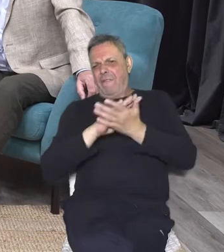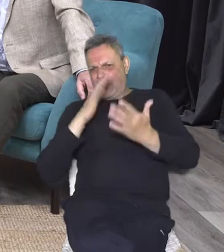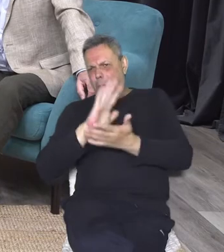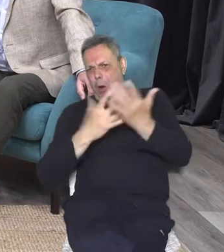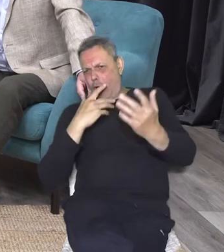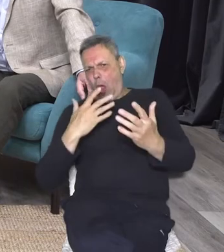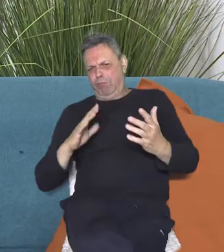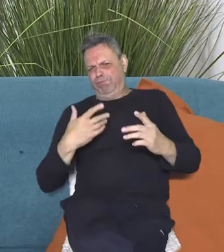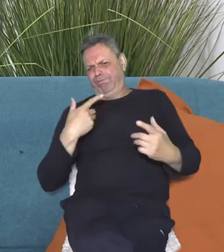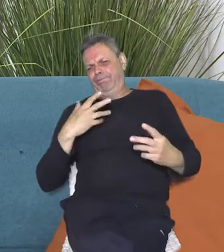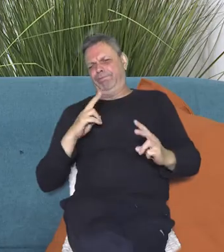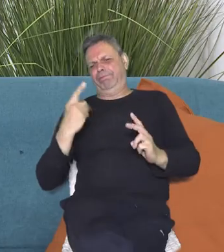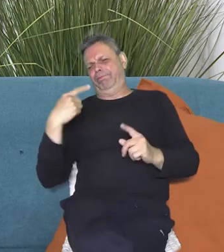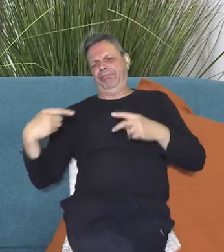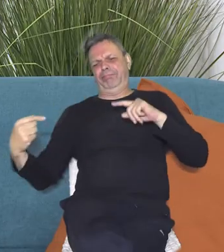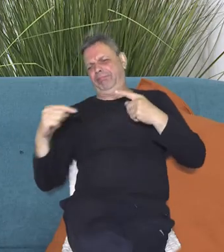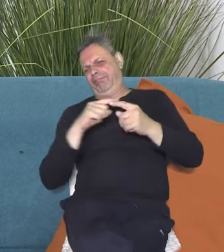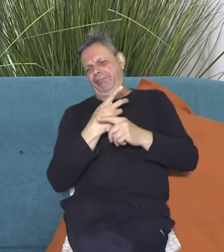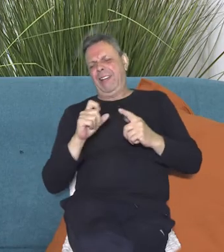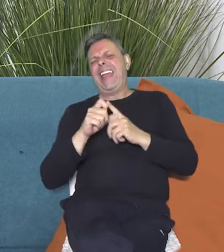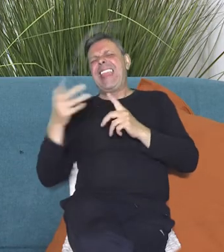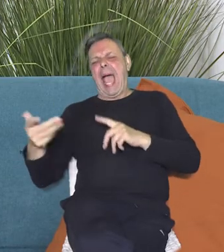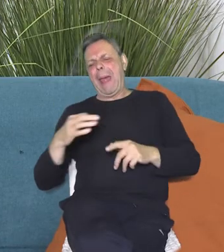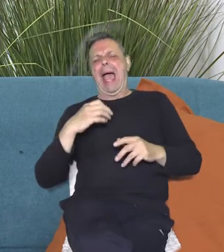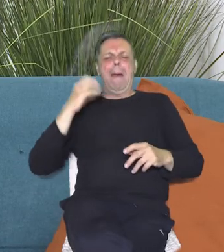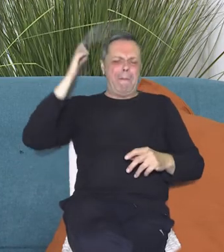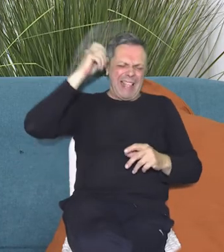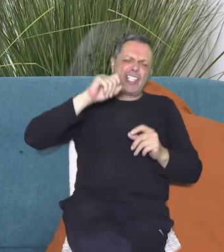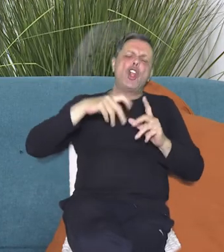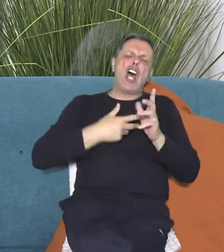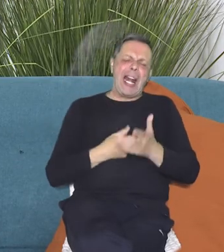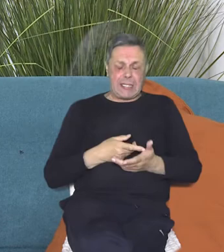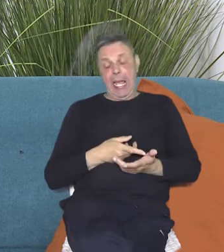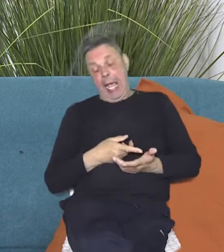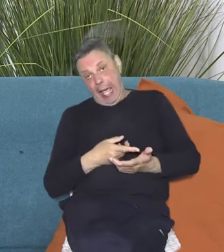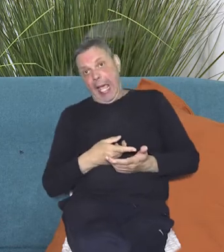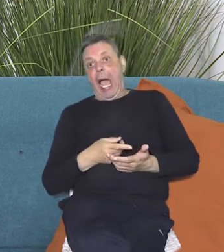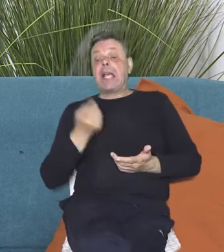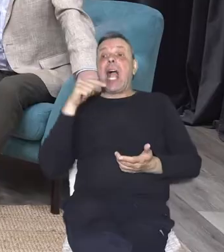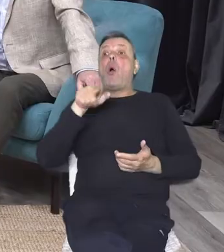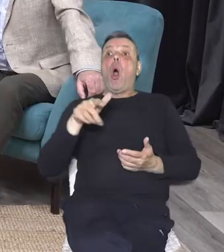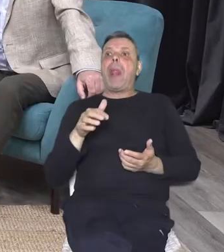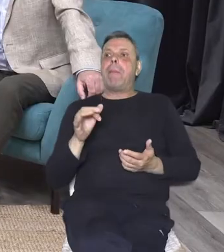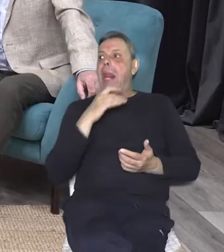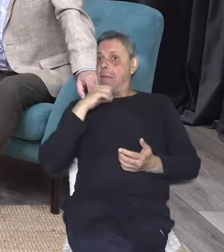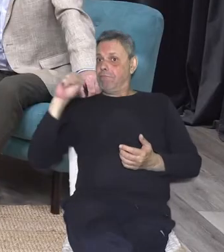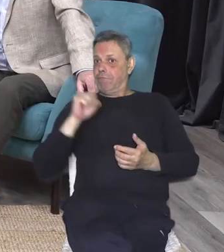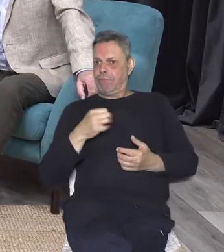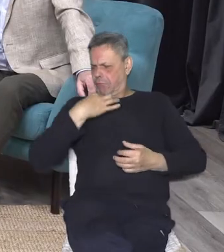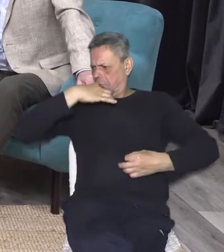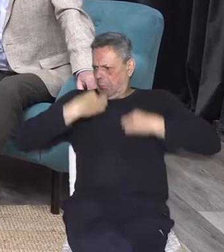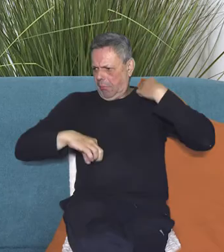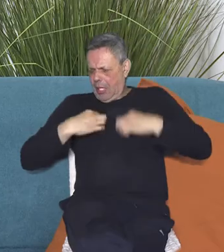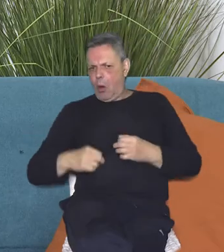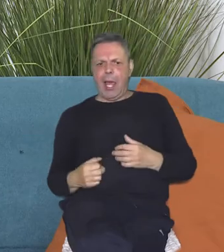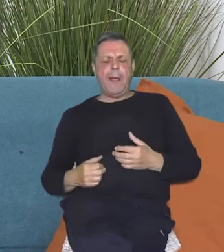Charlesa, ali i kao neka modna ikona, kako sam ja zapravo najviše pisala bila tada u to vrijeme o modi i to pratila